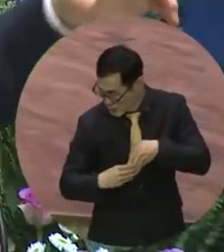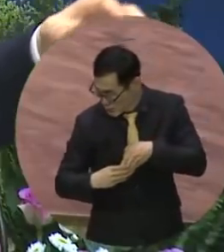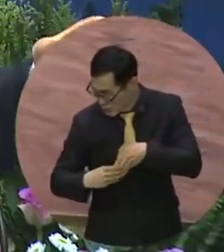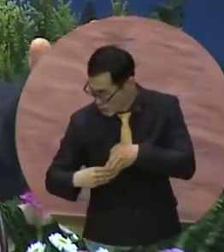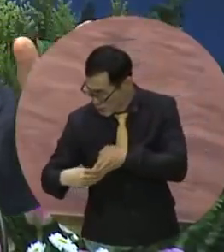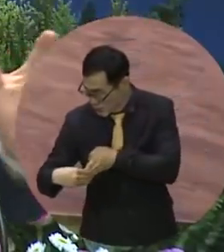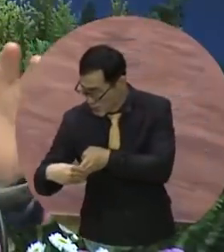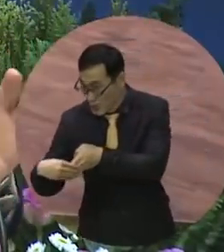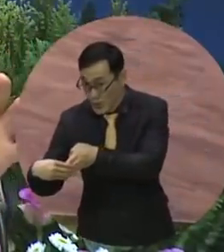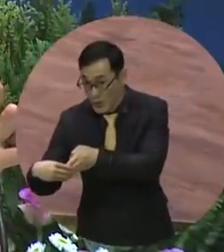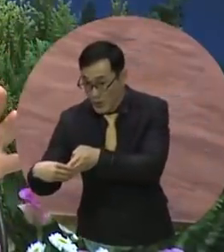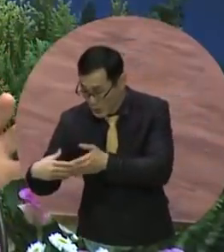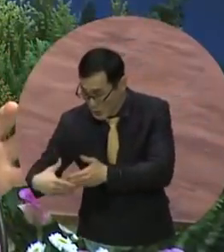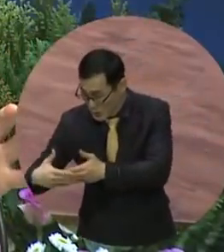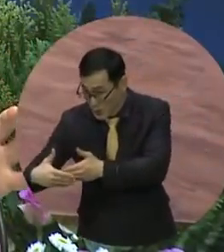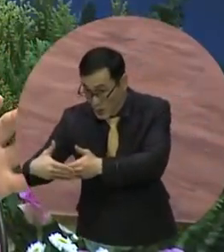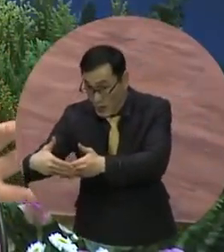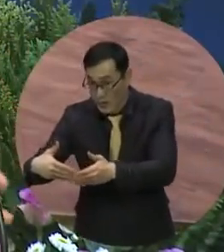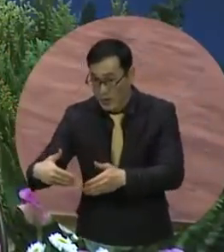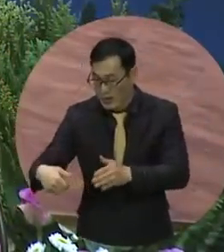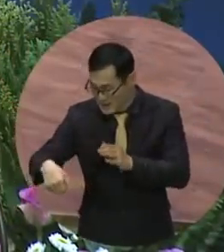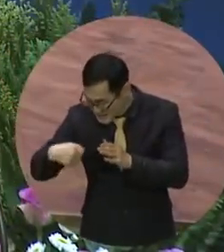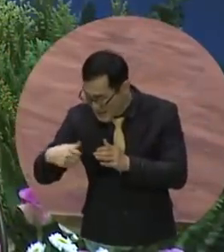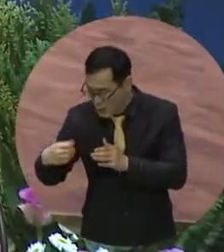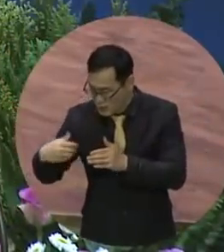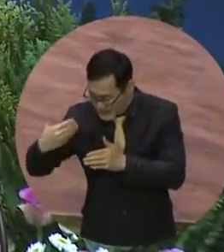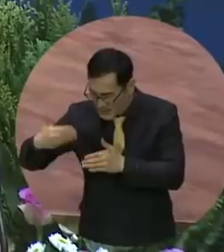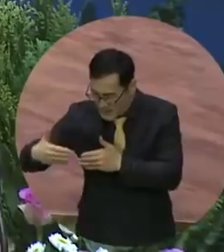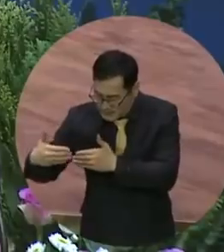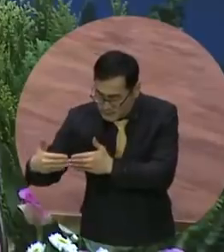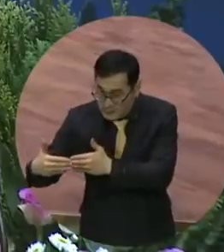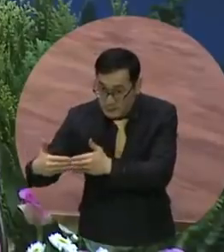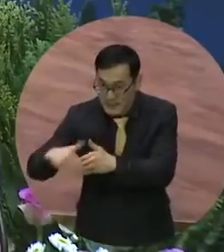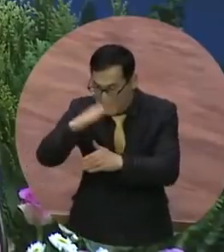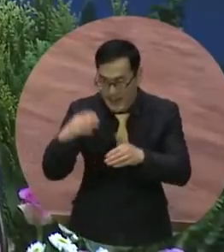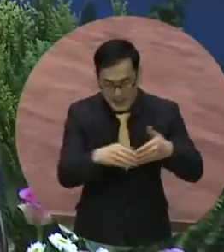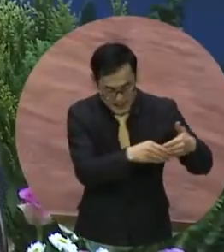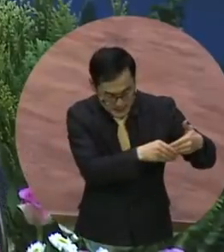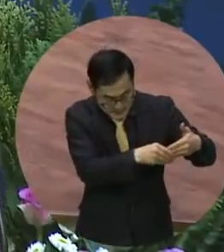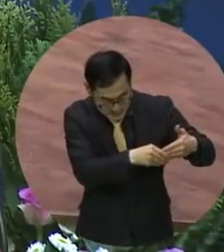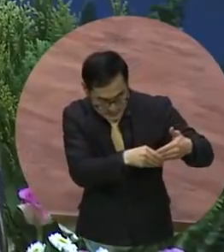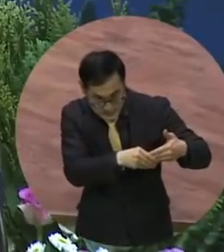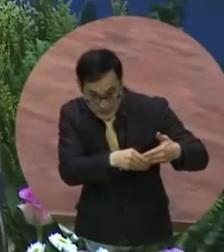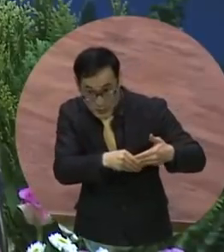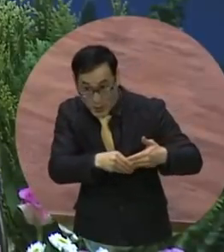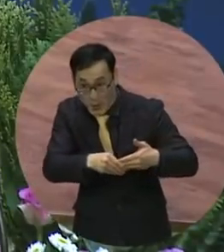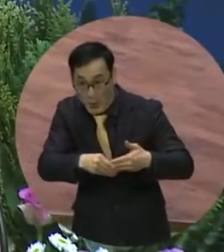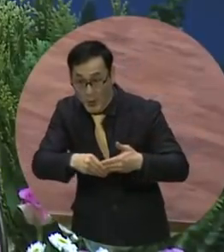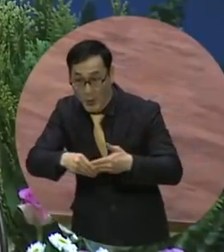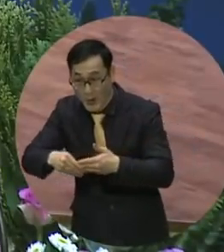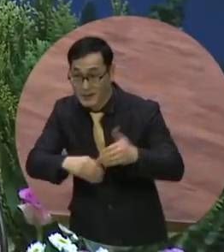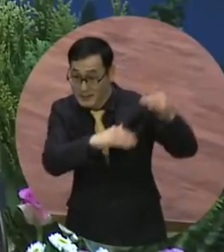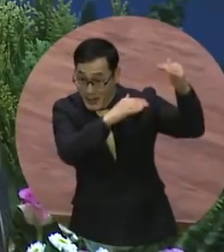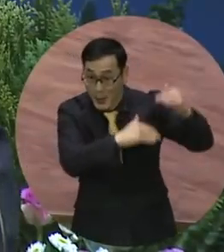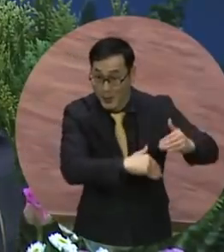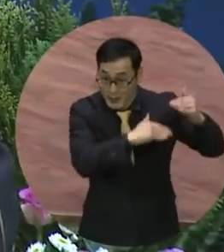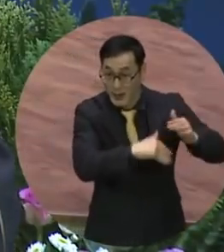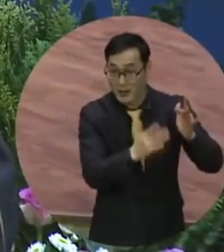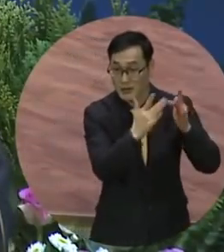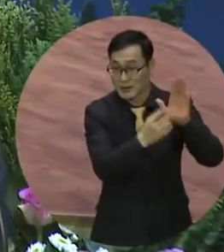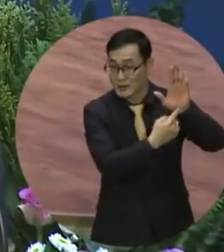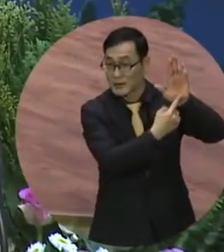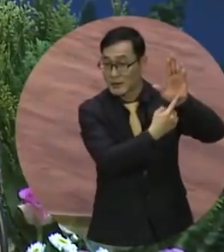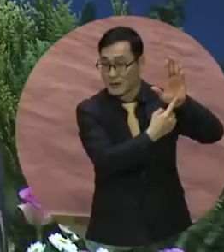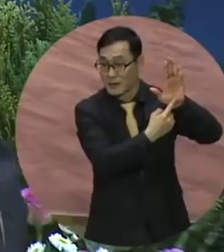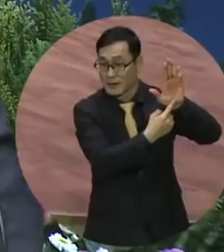식사하면서 하루를 싹 다 컨설팅 한 거예요. 그걸 내가 올린 거예요. 나 깜짝 놀랐네. 이